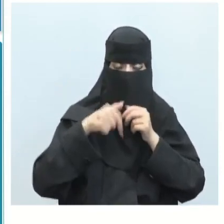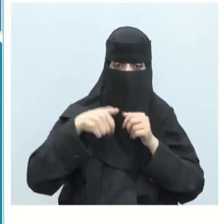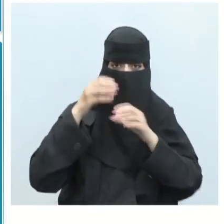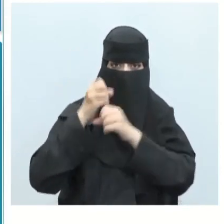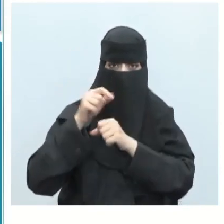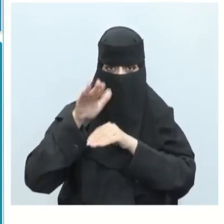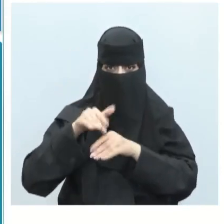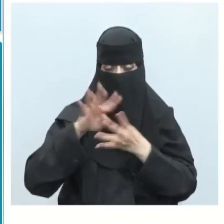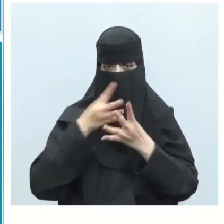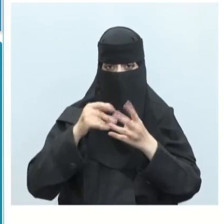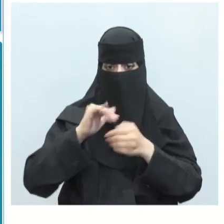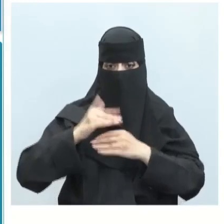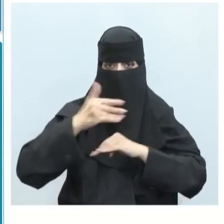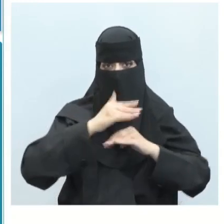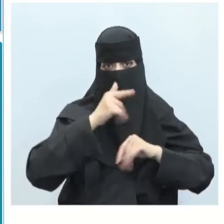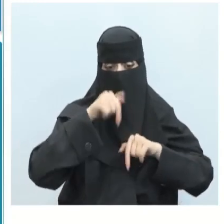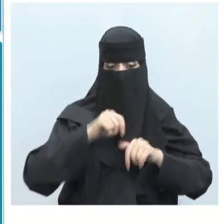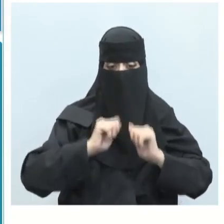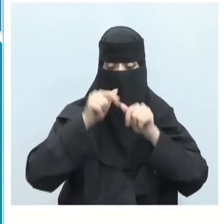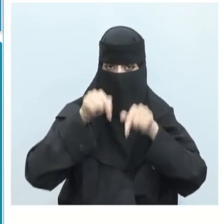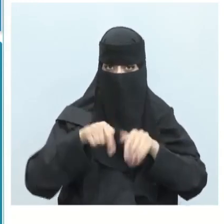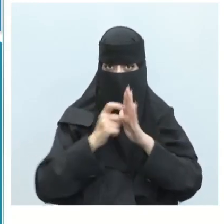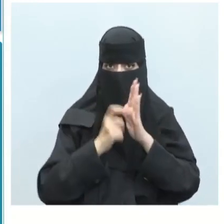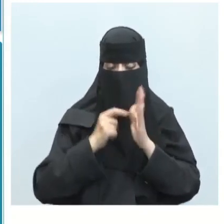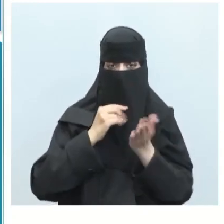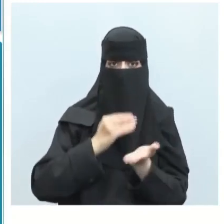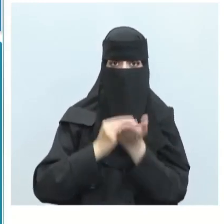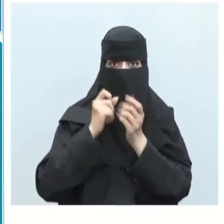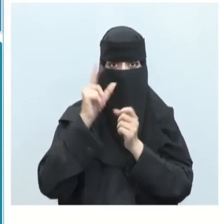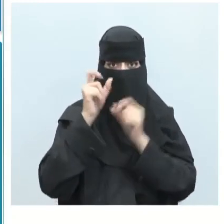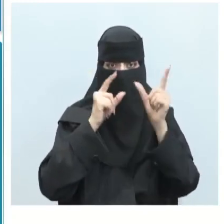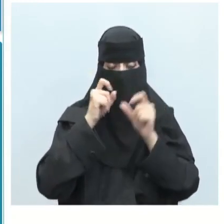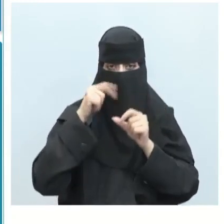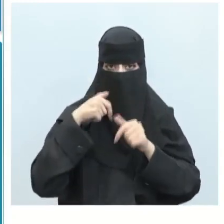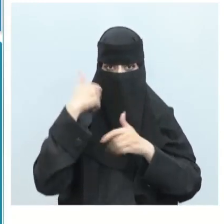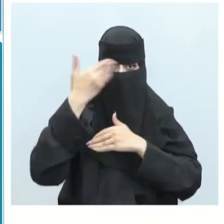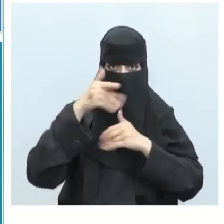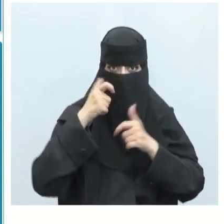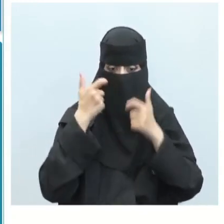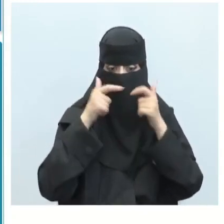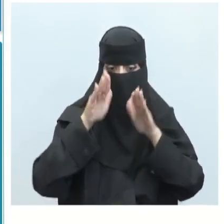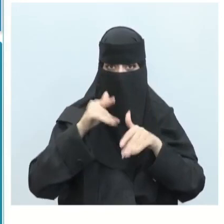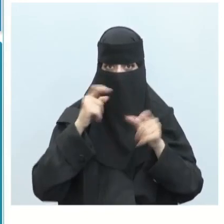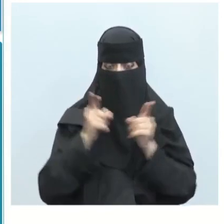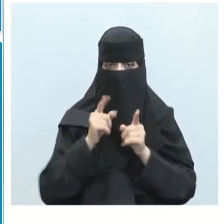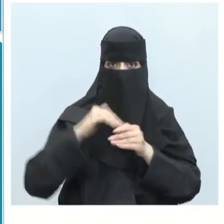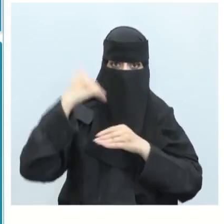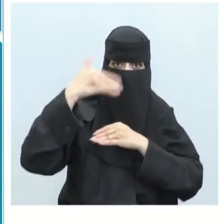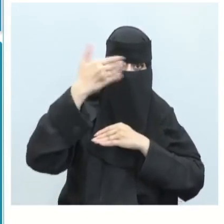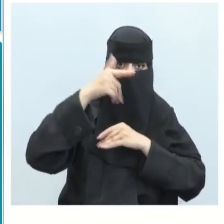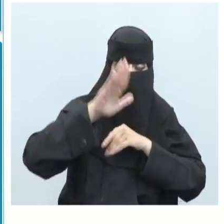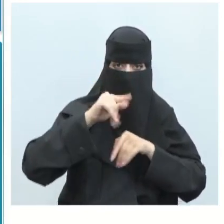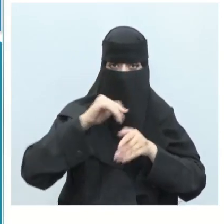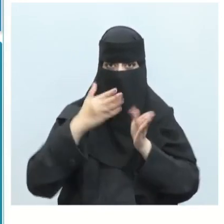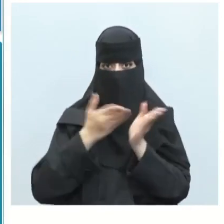الشبكه واجهزتها تقوم هذه الانظمه باصدار تنبيهات عند اكتشافها لاي تهديدات محتمله مما